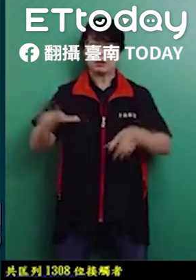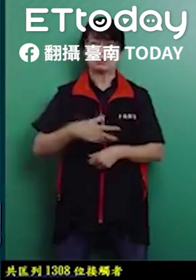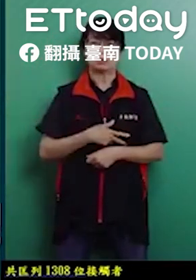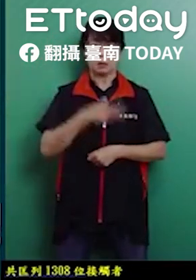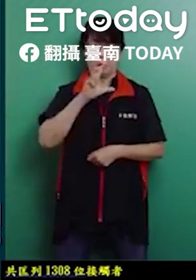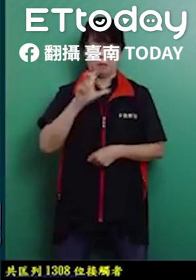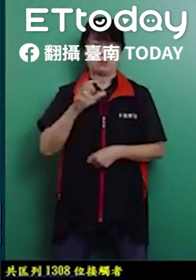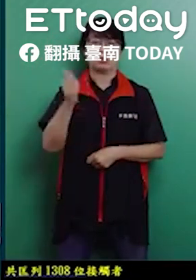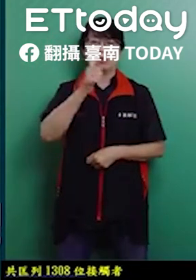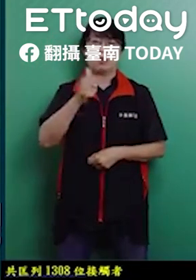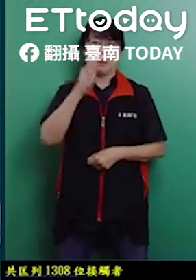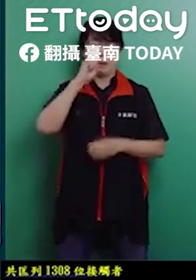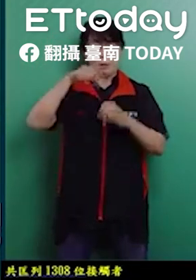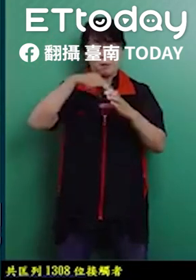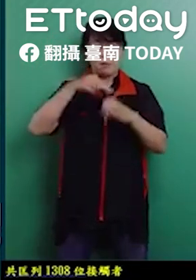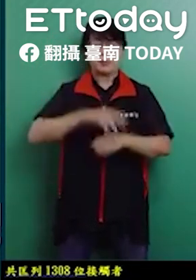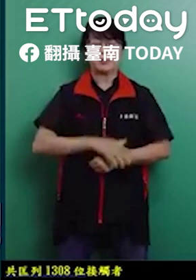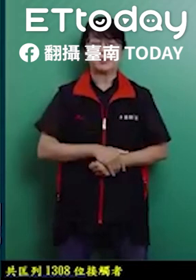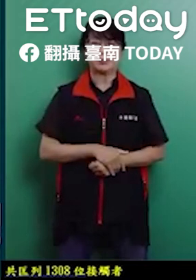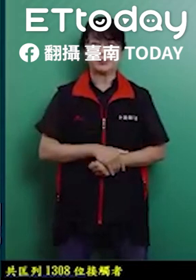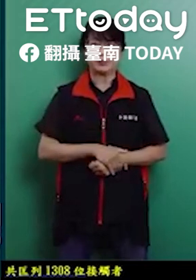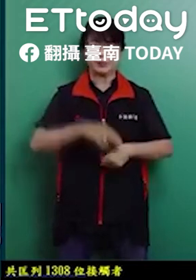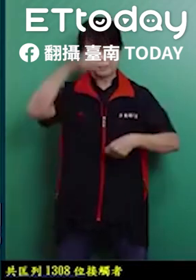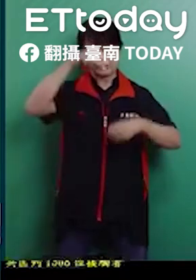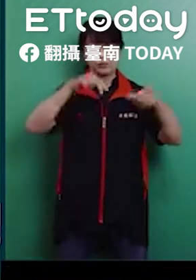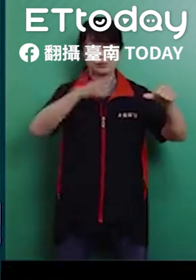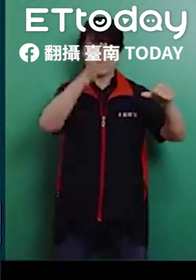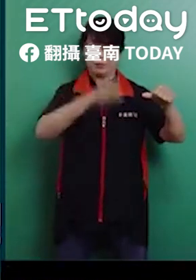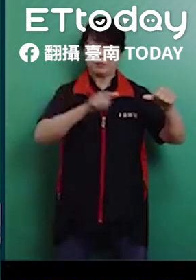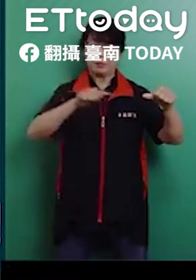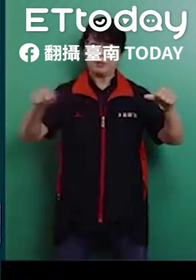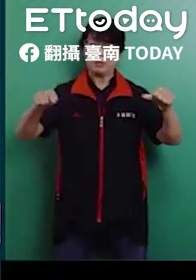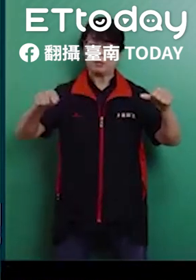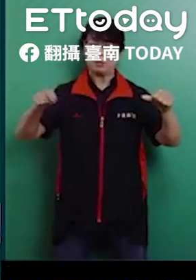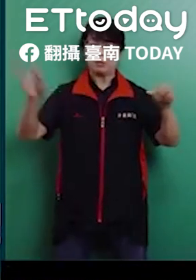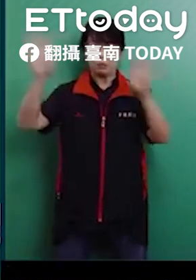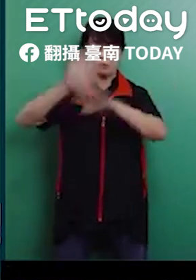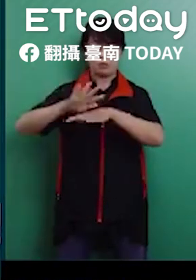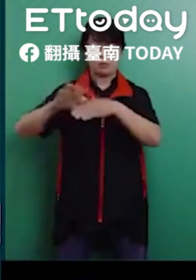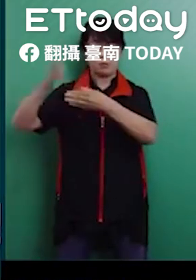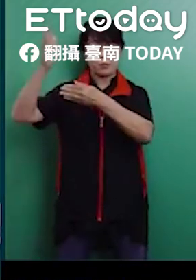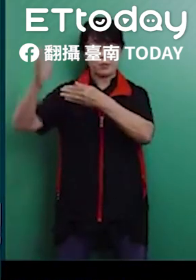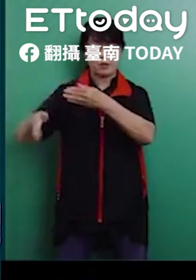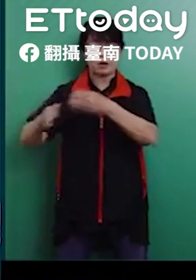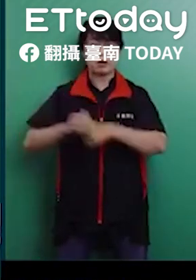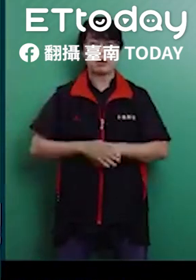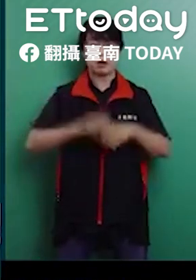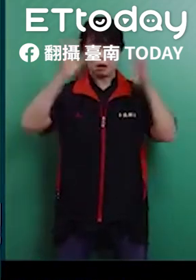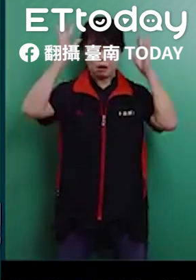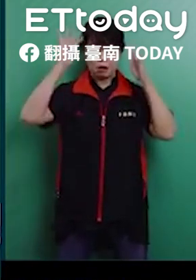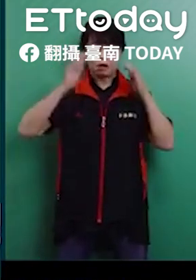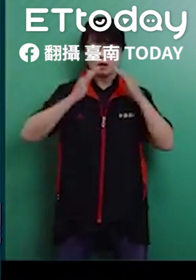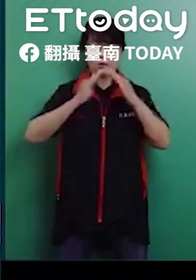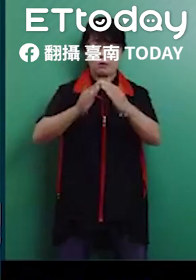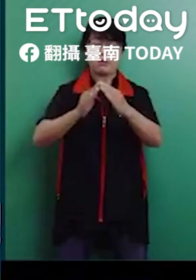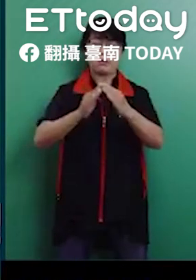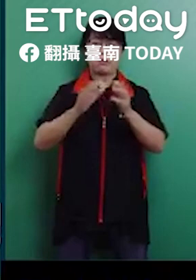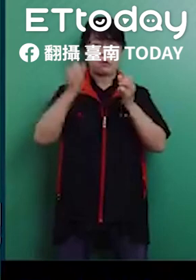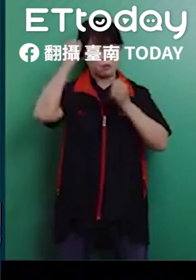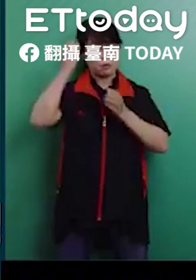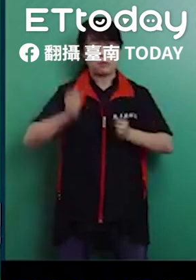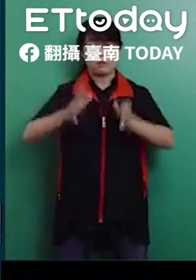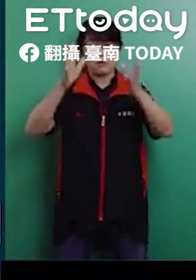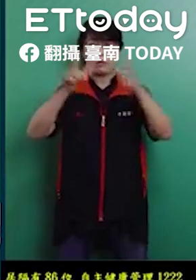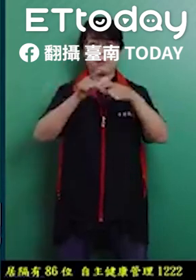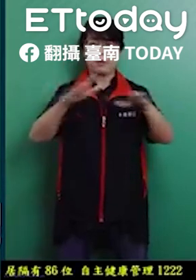咖啡，在下午5点半到晚上9点半，在夏都城旅安平馆，